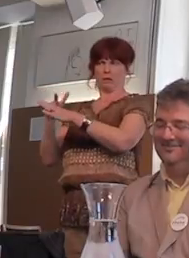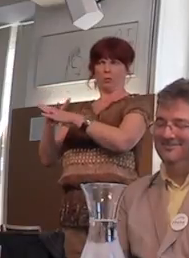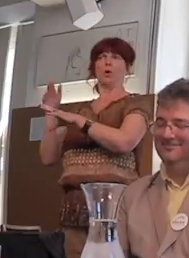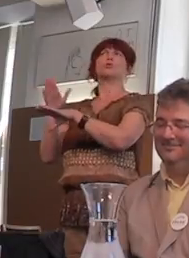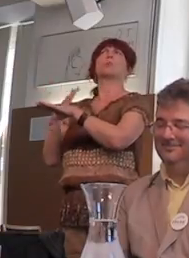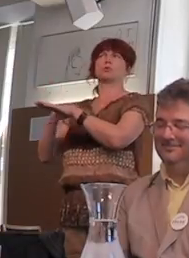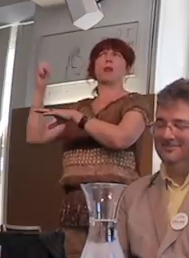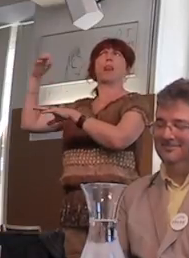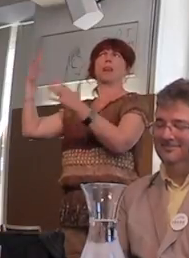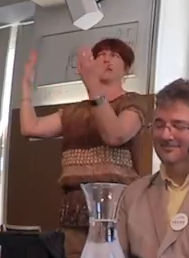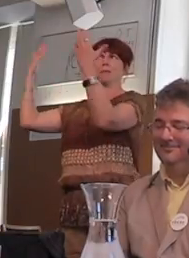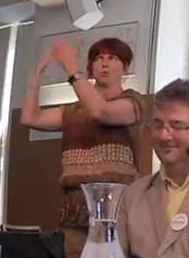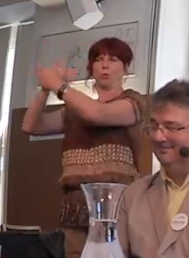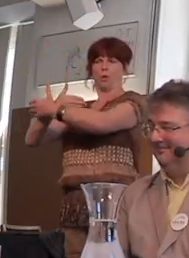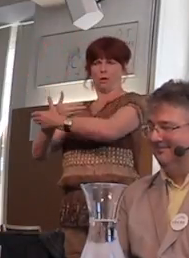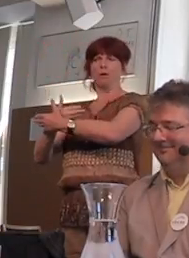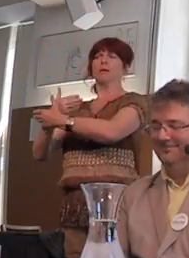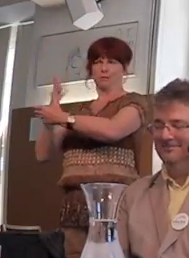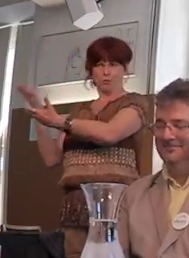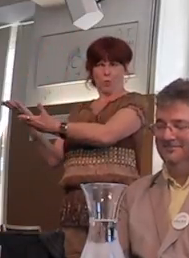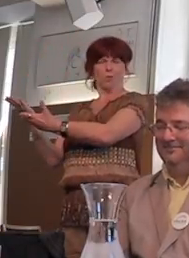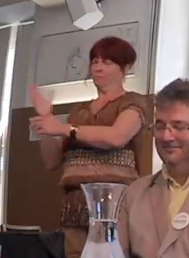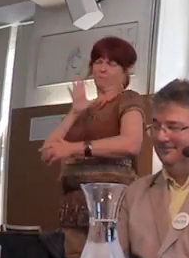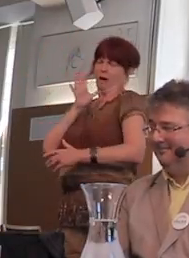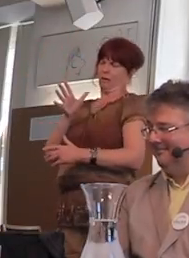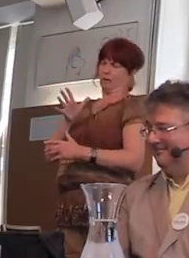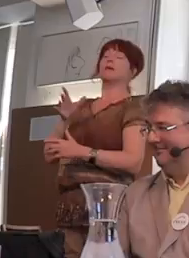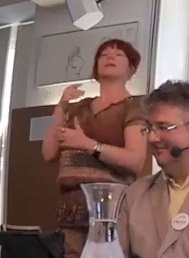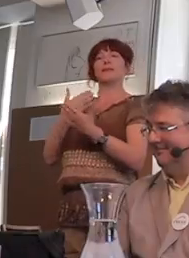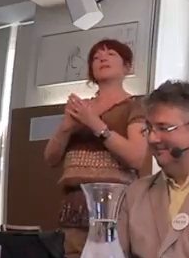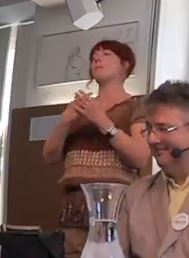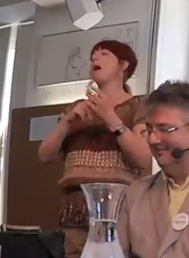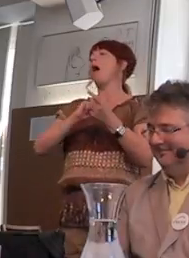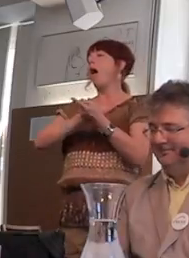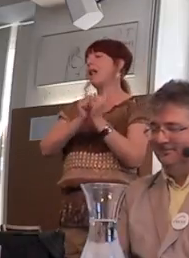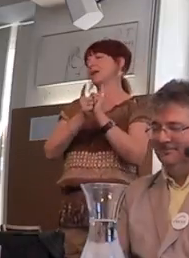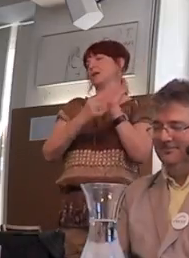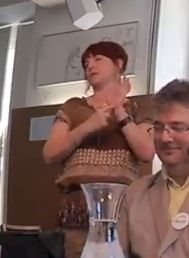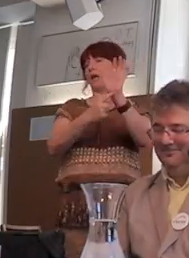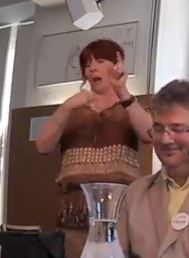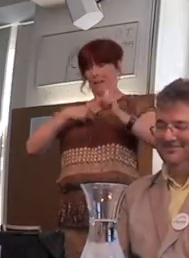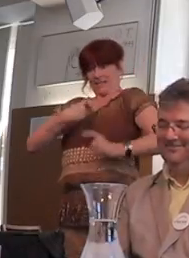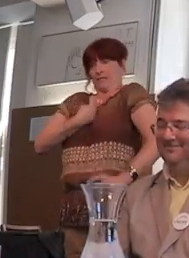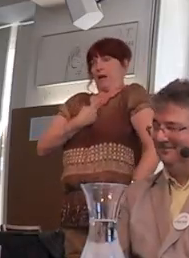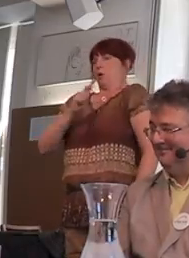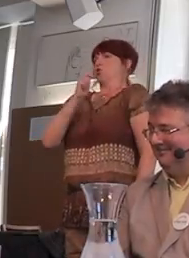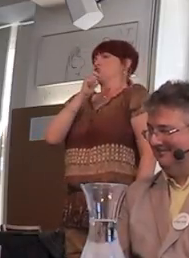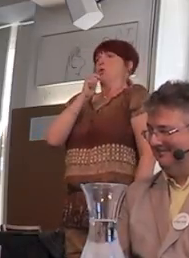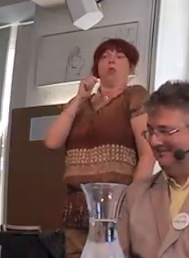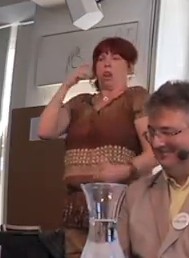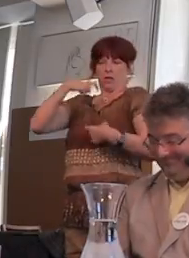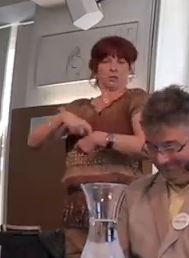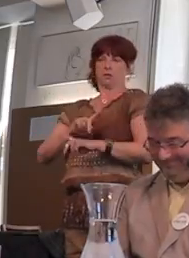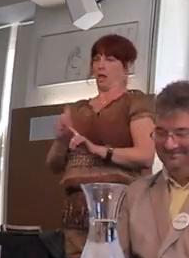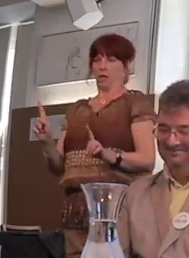darzustellen. Einfach um eine Alternative anzubieten. Aber als Journalist bin ich definitiv keiner. Aber nicht manchmal Sachen auf